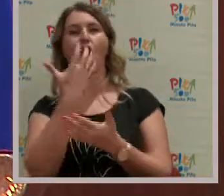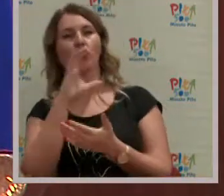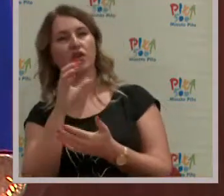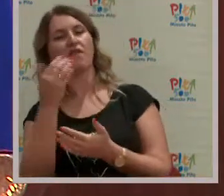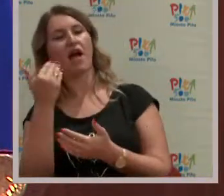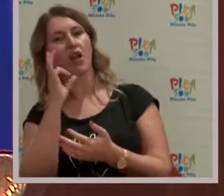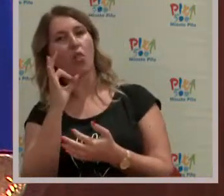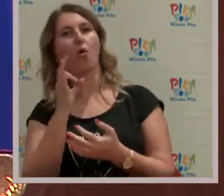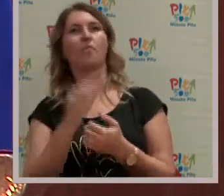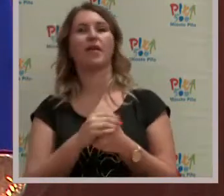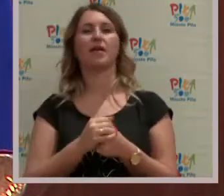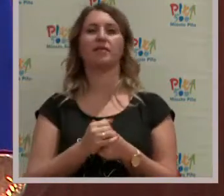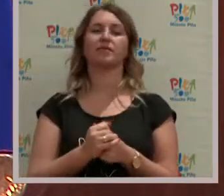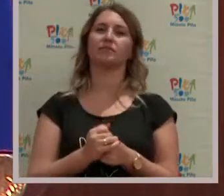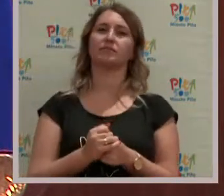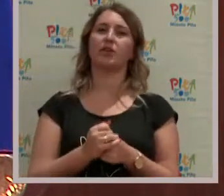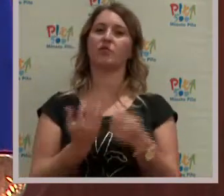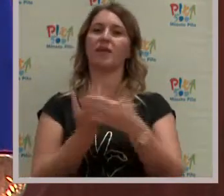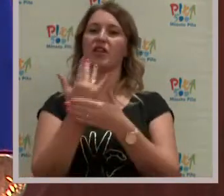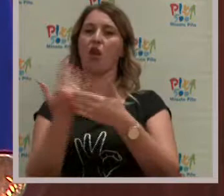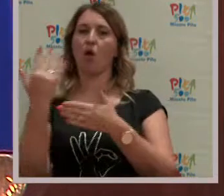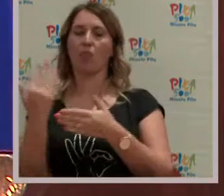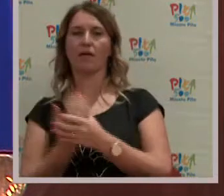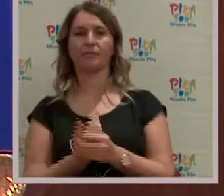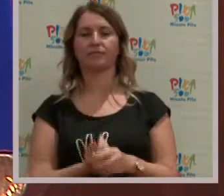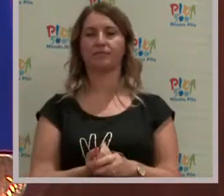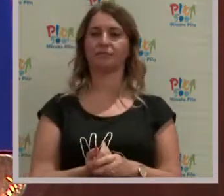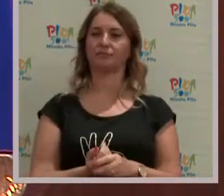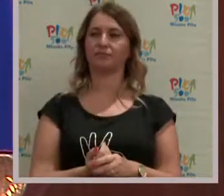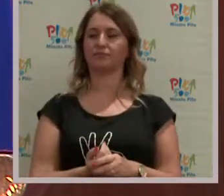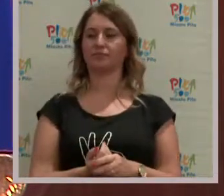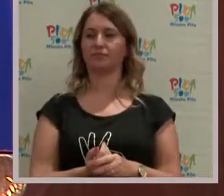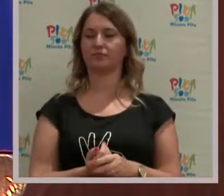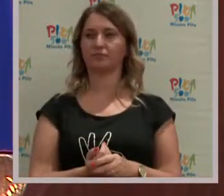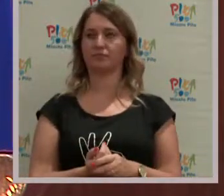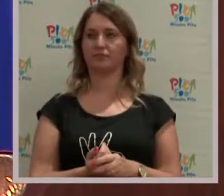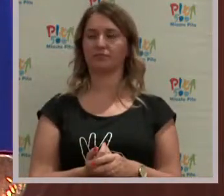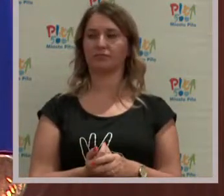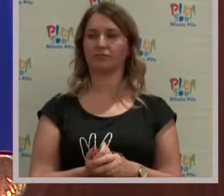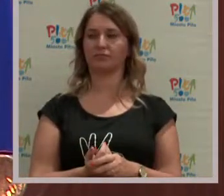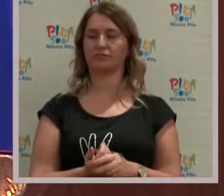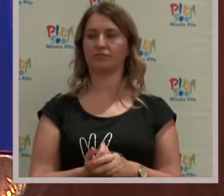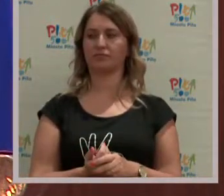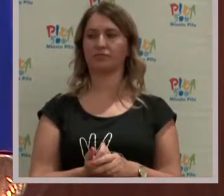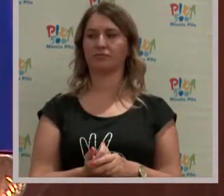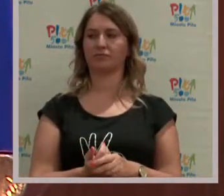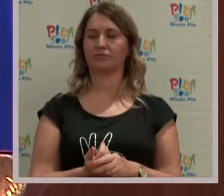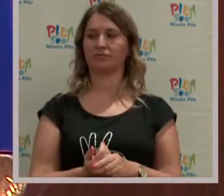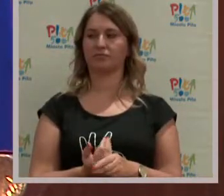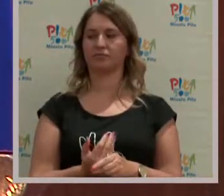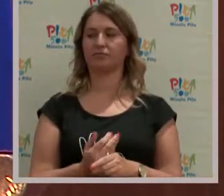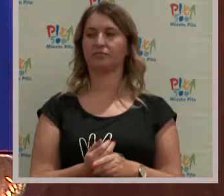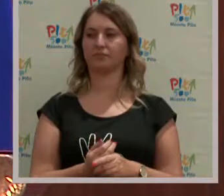fotowoltaiką. Wiele, wiele takich obostrzeń będzie związanych z możliwości, z zakupem działki.